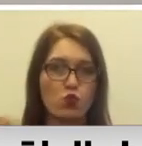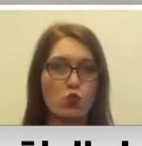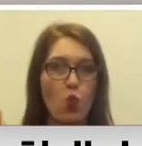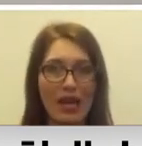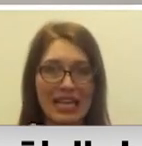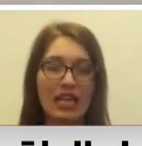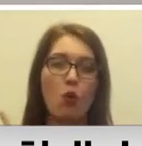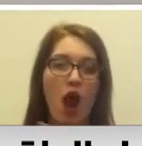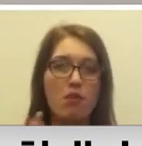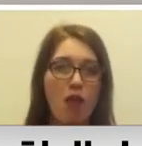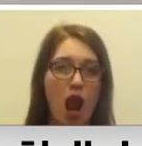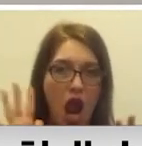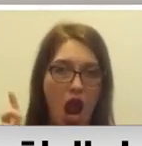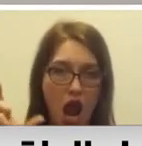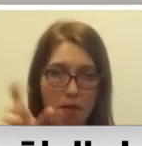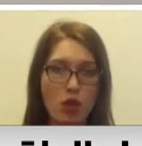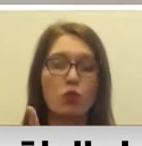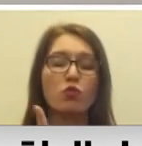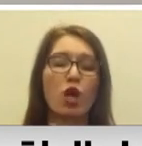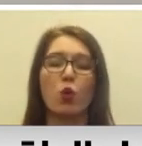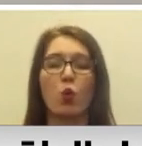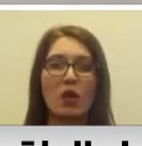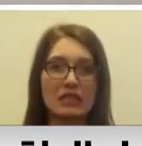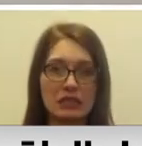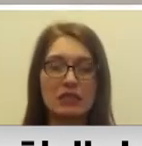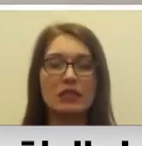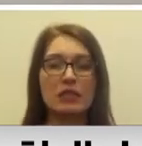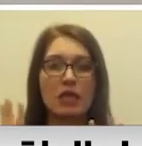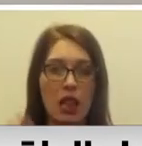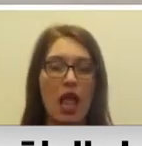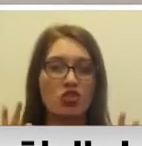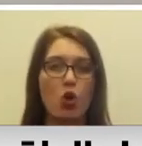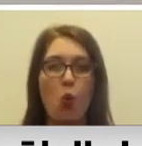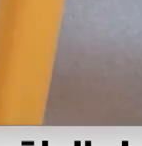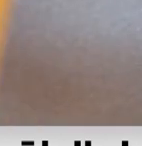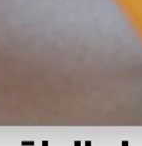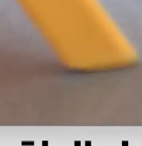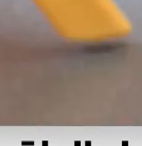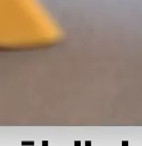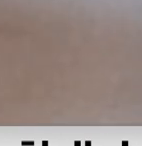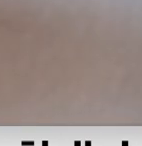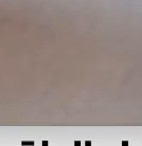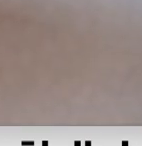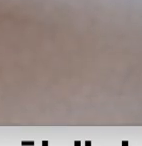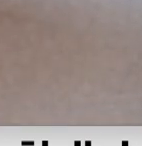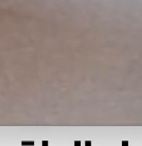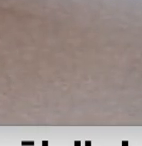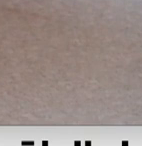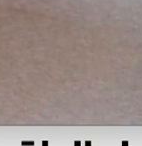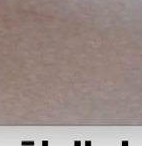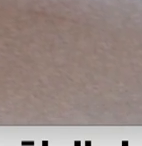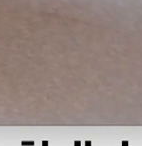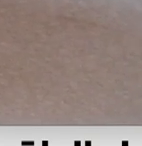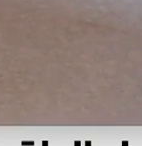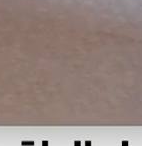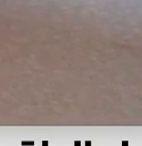pārmetumus, ļoti cenšamies strādāt pie tā, lai tiešām uzlabotu izmeklēšanas kvalitāti. Valsts policijā gan sola,